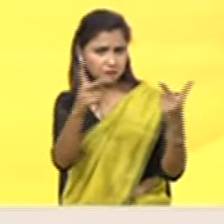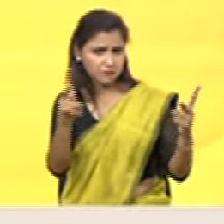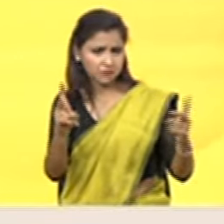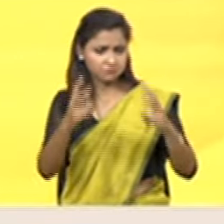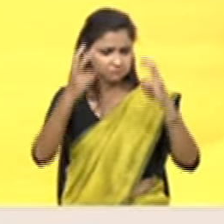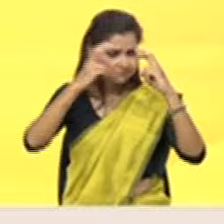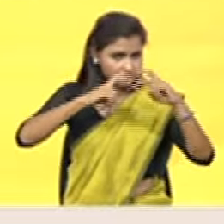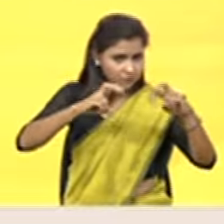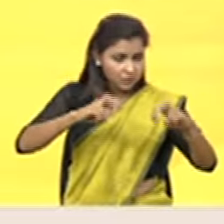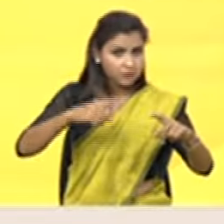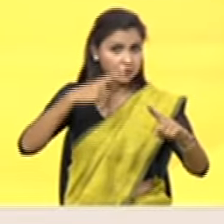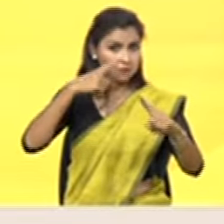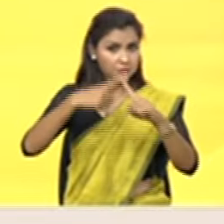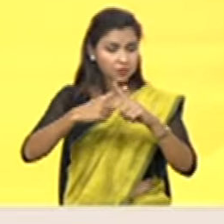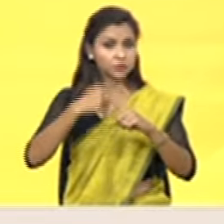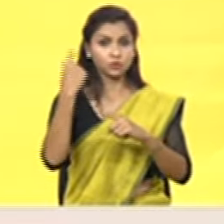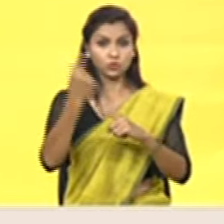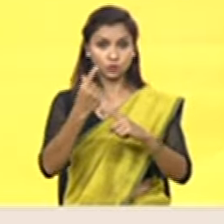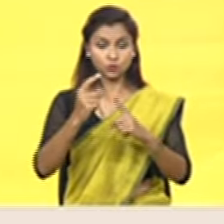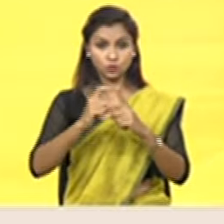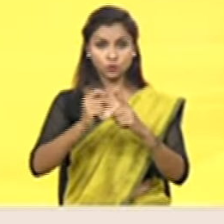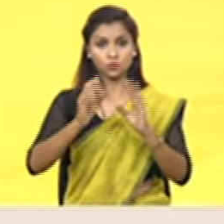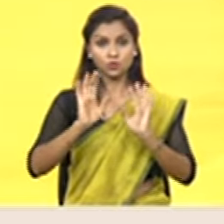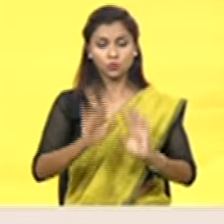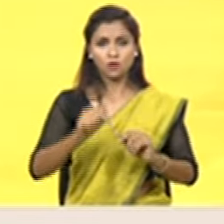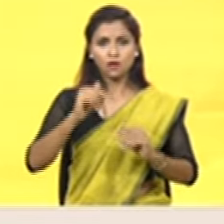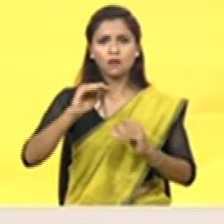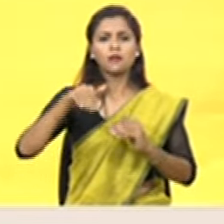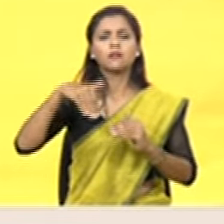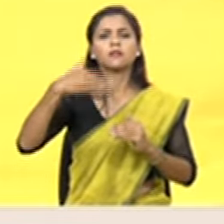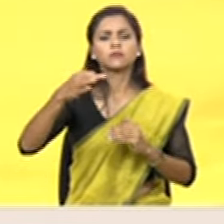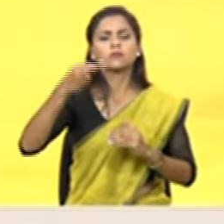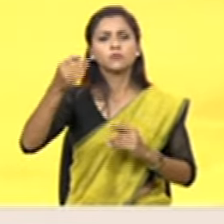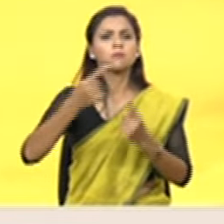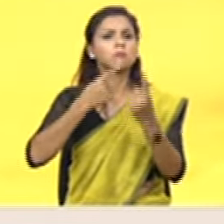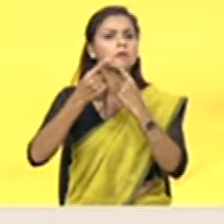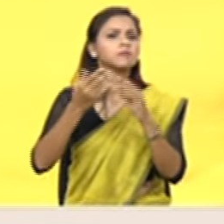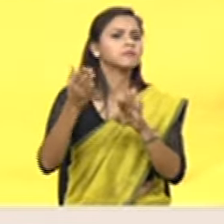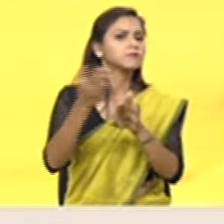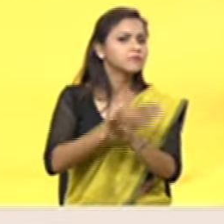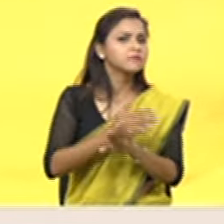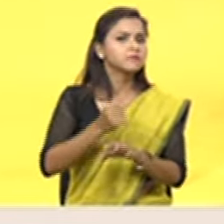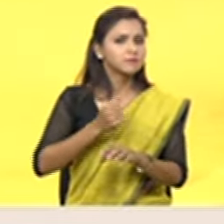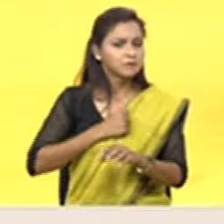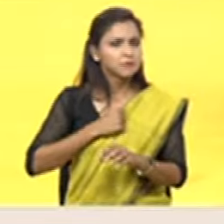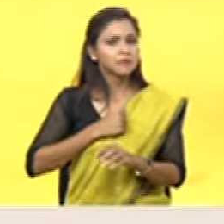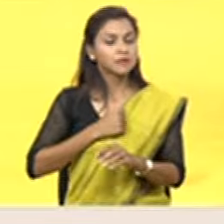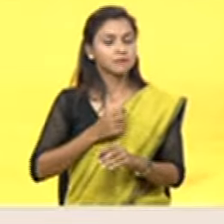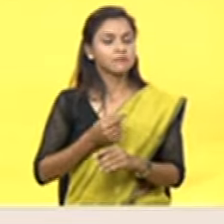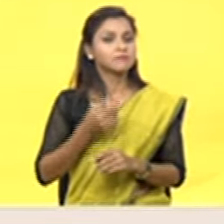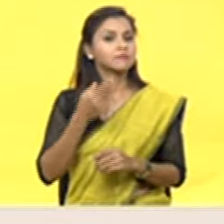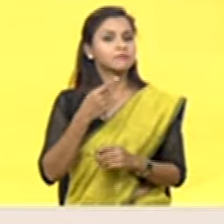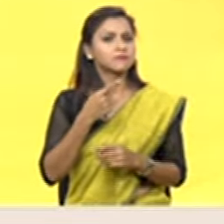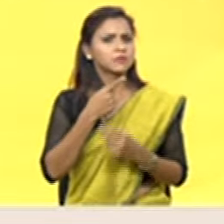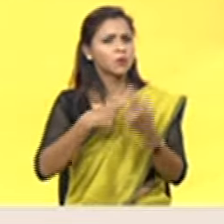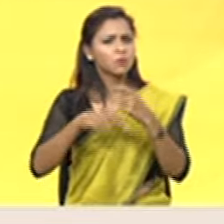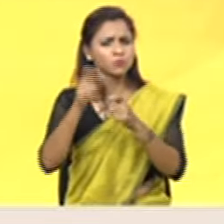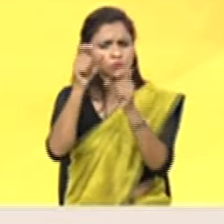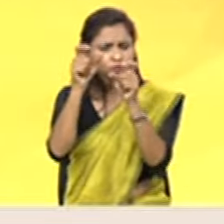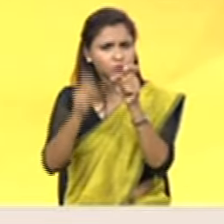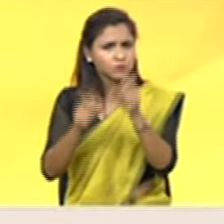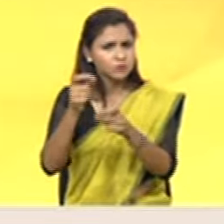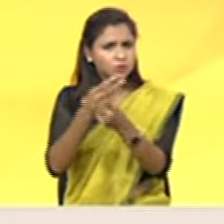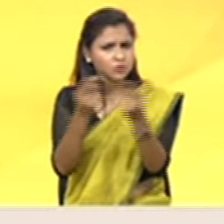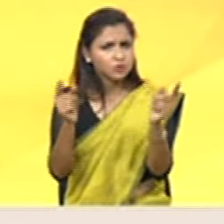रिसर्च और प्रयोग हो रहे हैं आगे की बात करने से पहले मैं आपके लिए एक छोटी